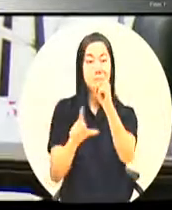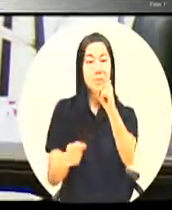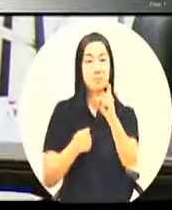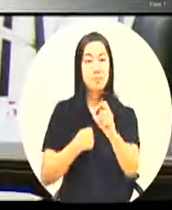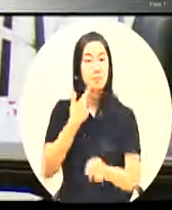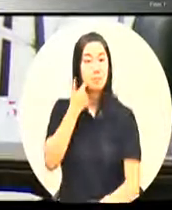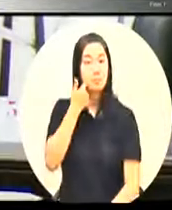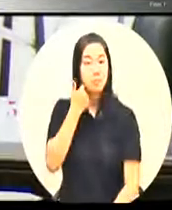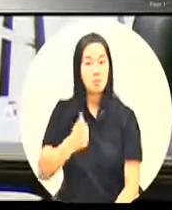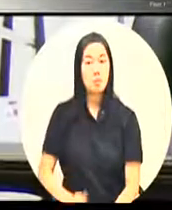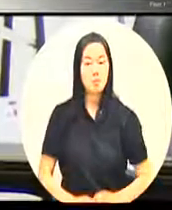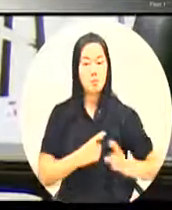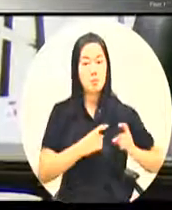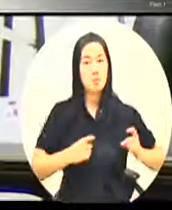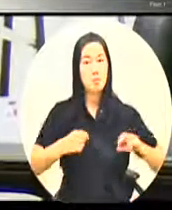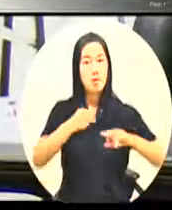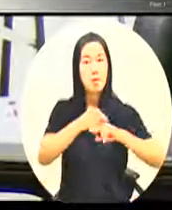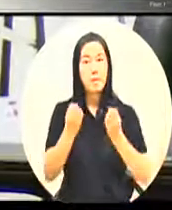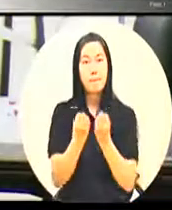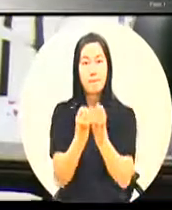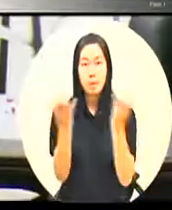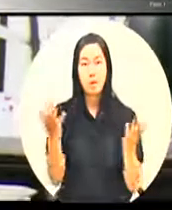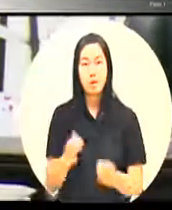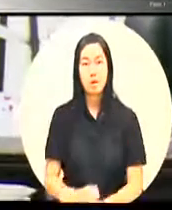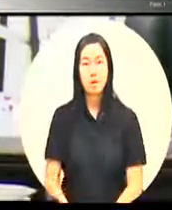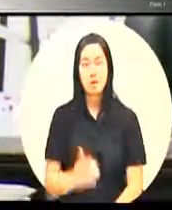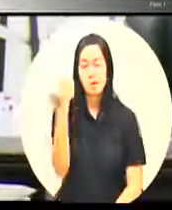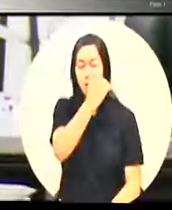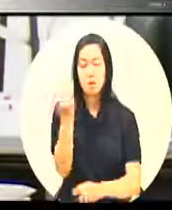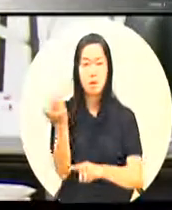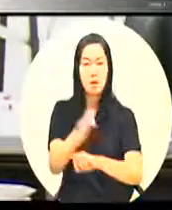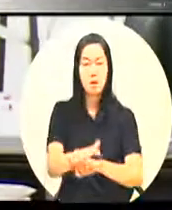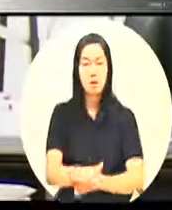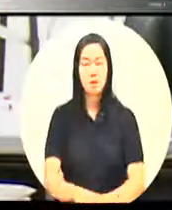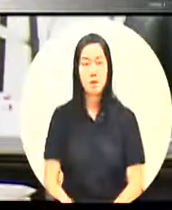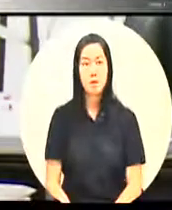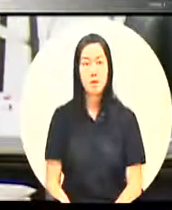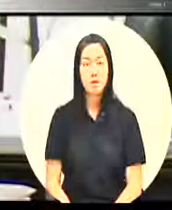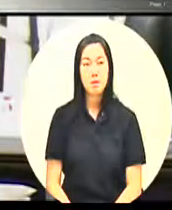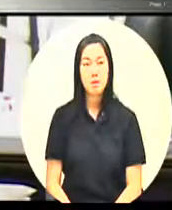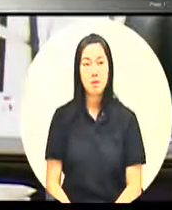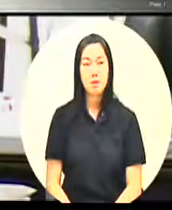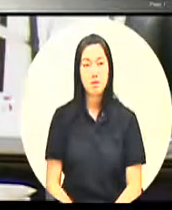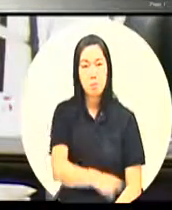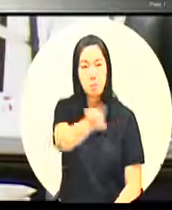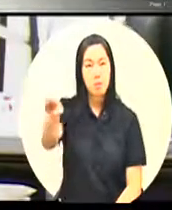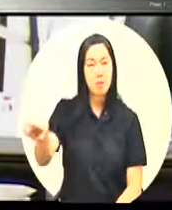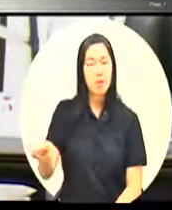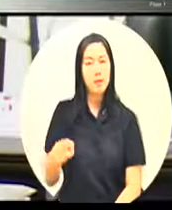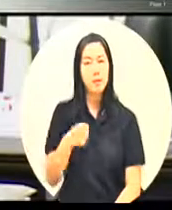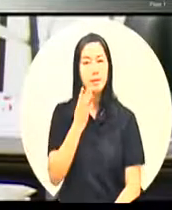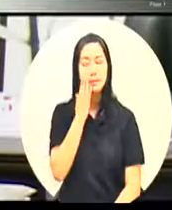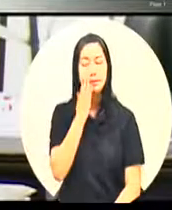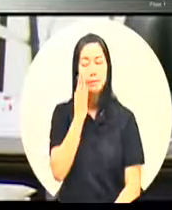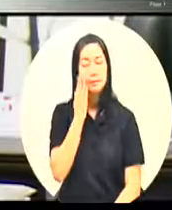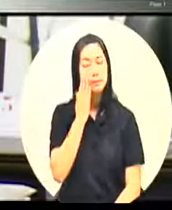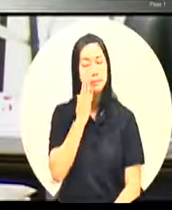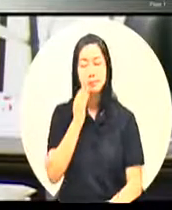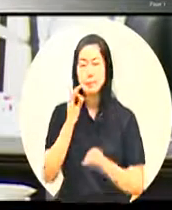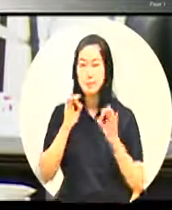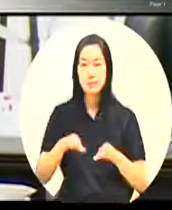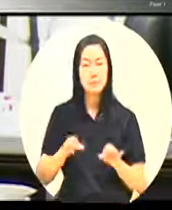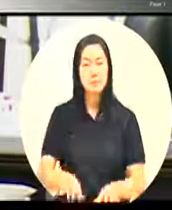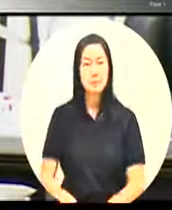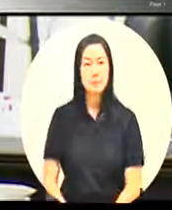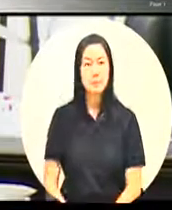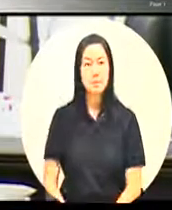爸郭金发，很突然的骤逝，让大家都相当不舍，也对家属是